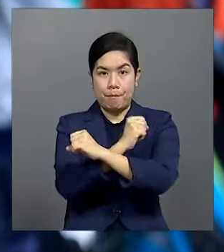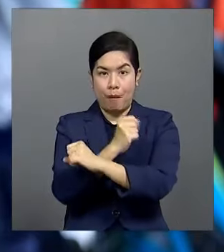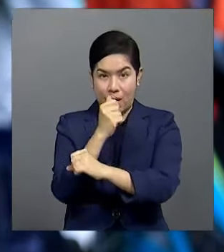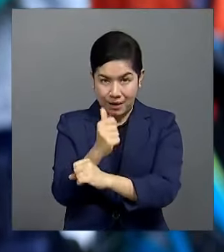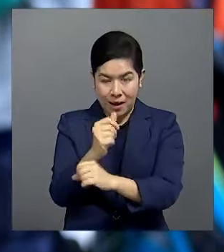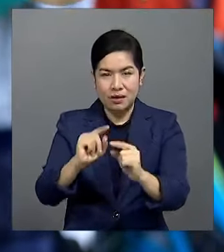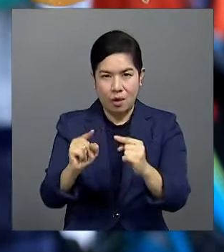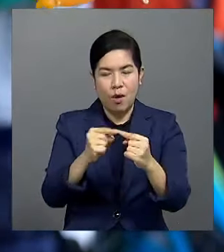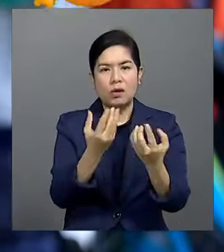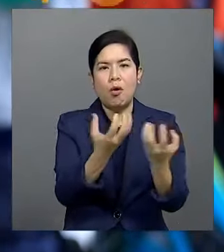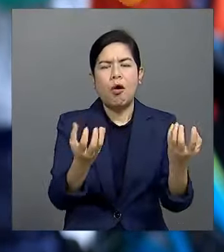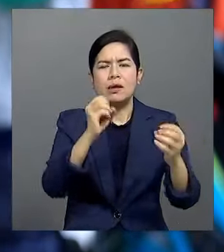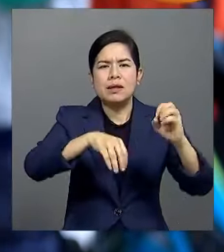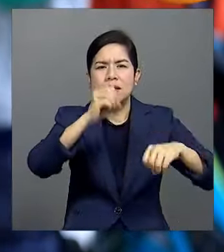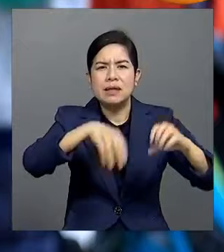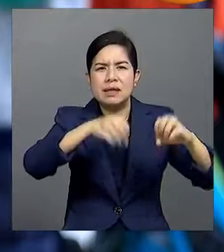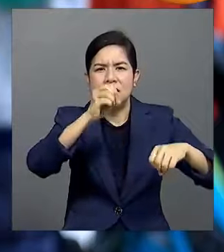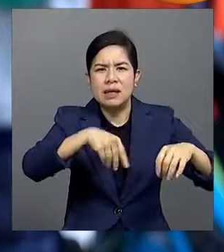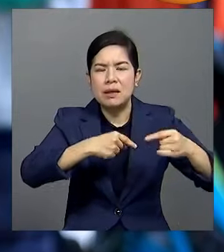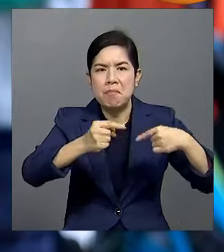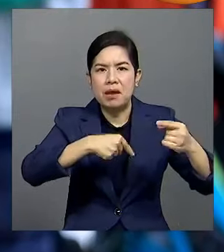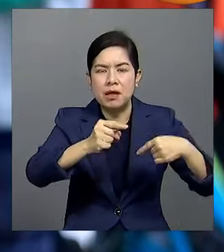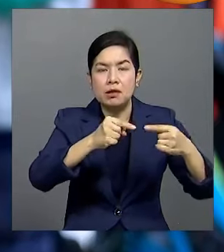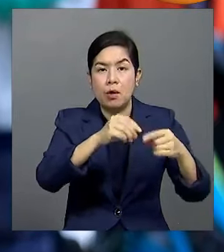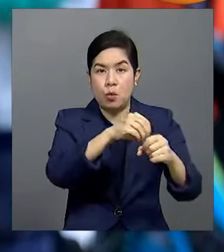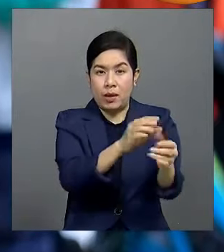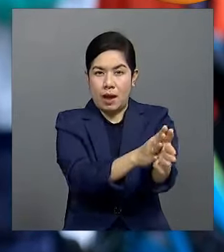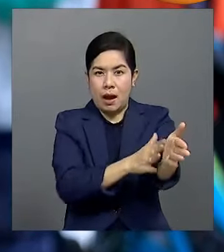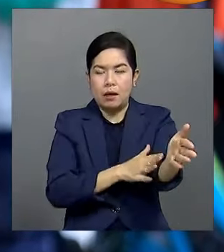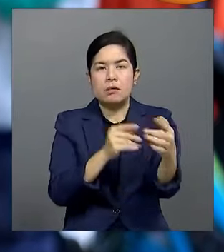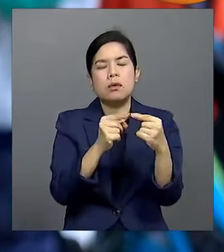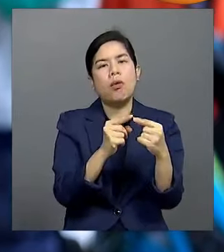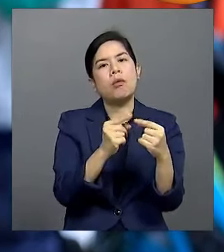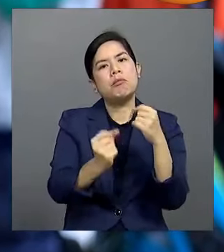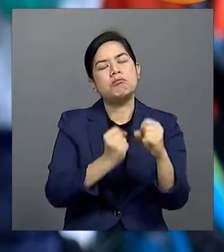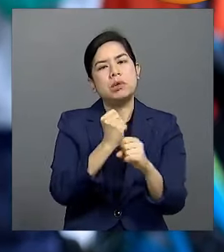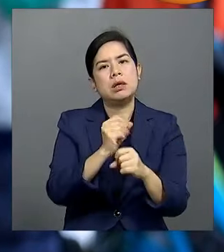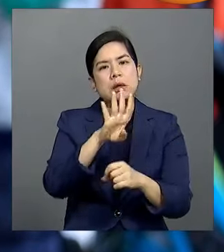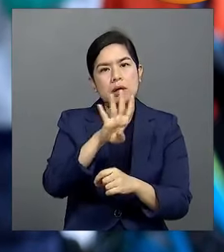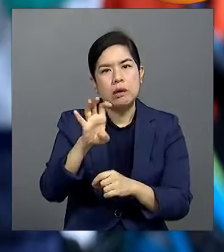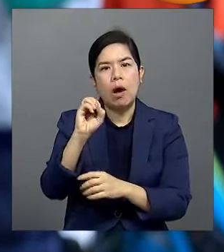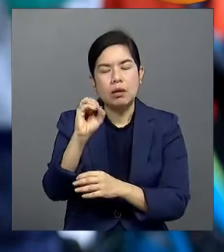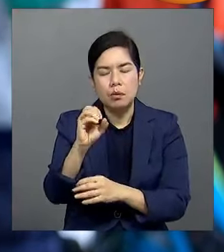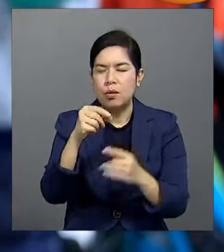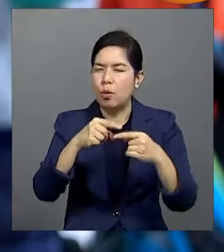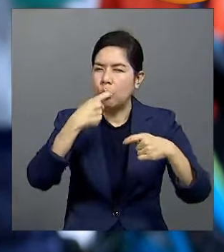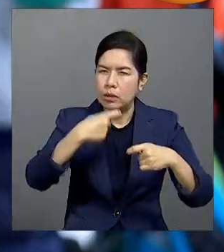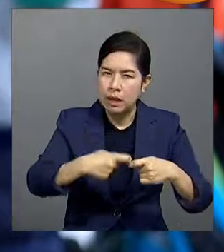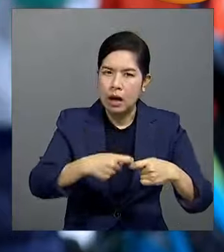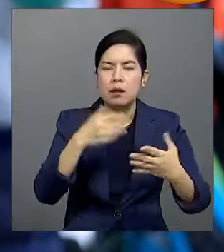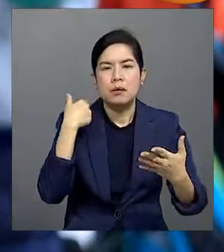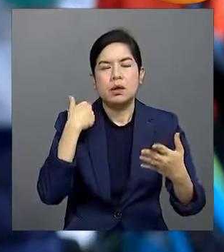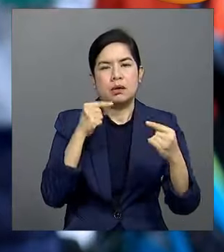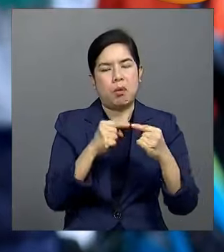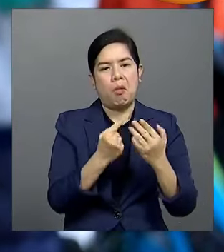ลาสติกเหล่านี้จะคงอยู่คู่โลกไปอีก450ปียากต่อการย่อยสลายและเป็นมรดกที่อันตรายต่อสุข